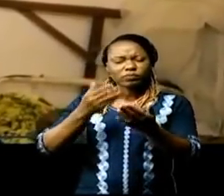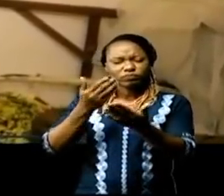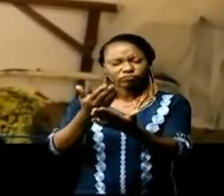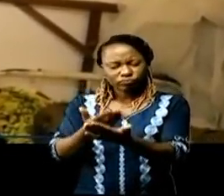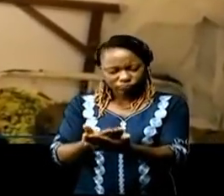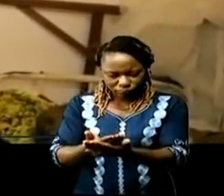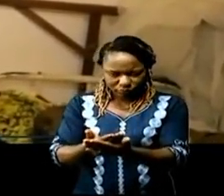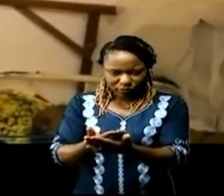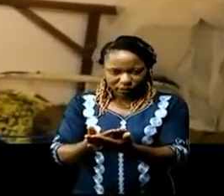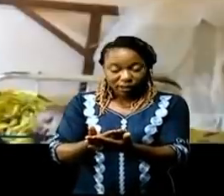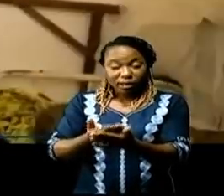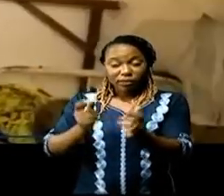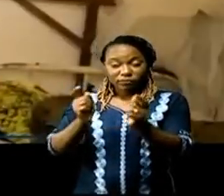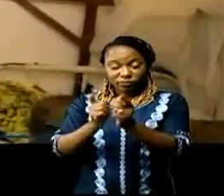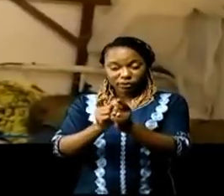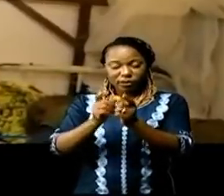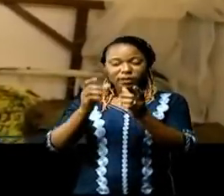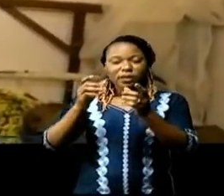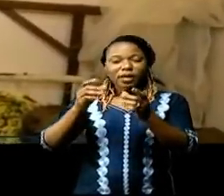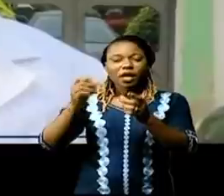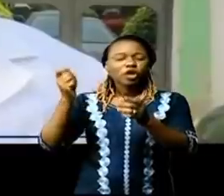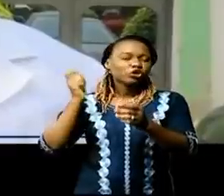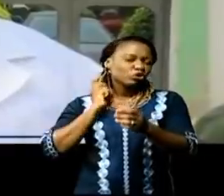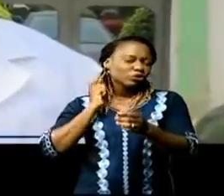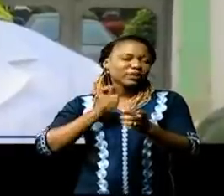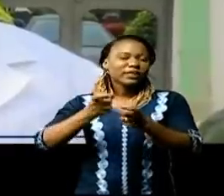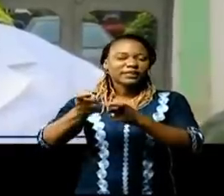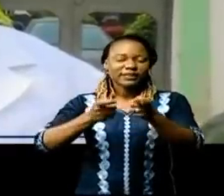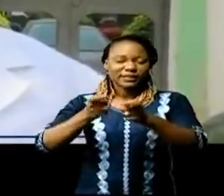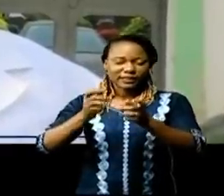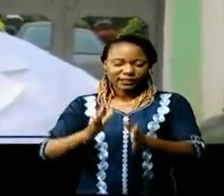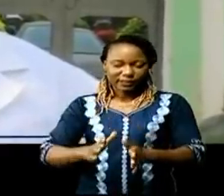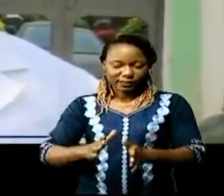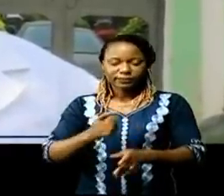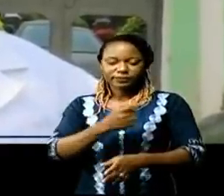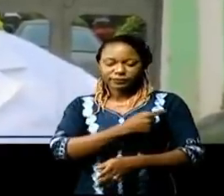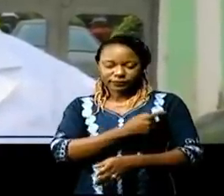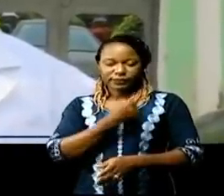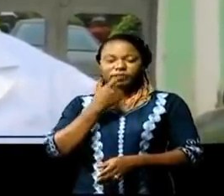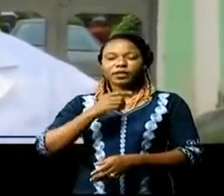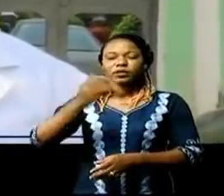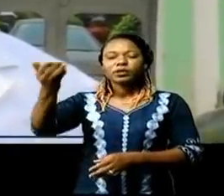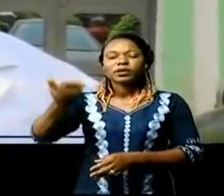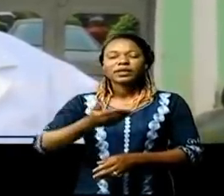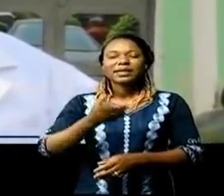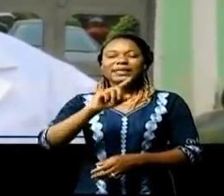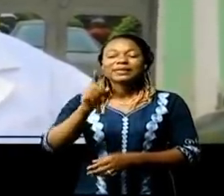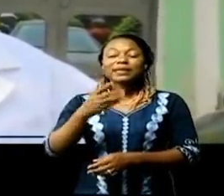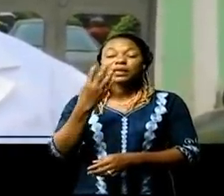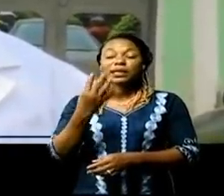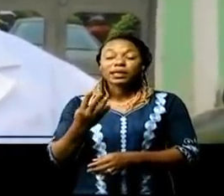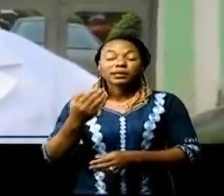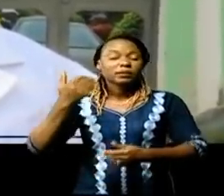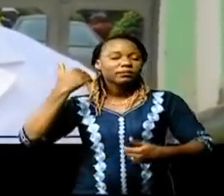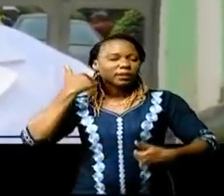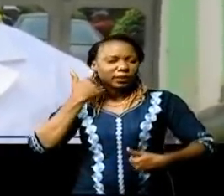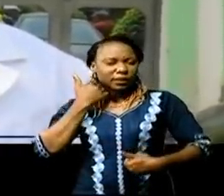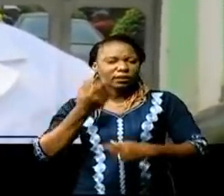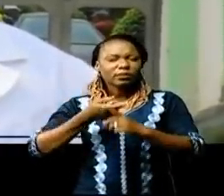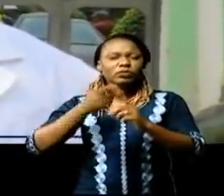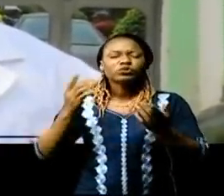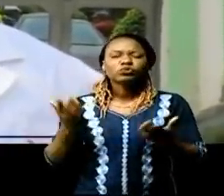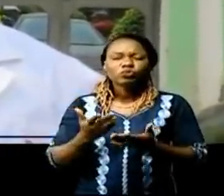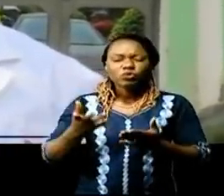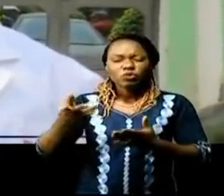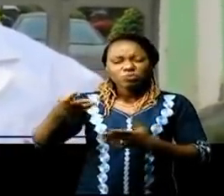de la terre de la clinique Salama, où ils sont pris en charge. Nous avons reçu au total 34 malades qui viennent de différentes